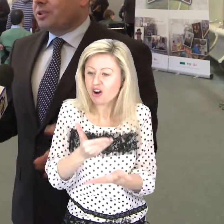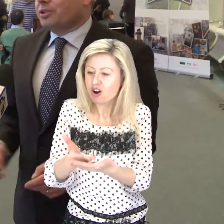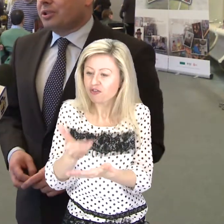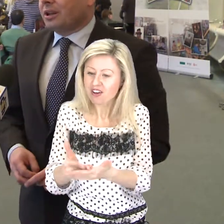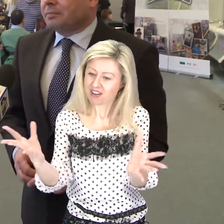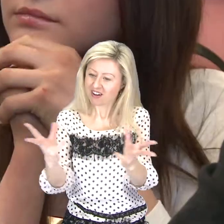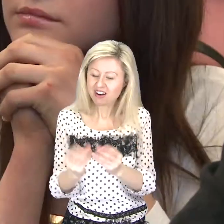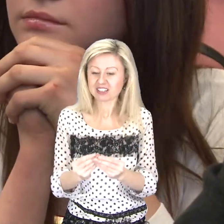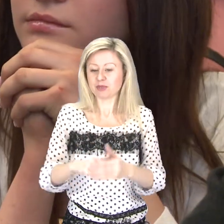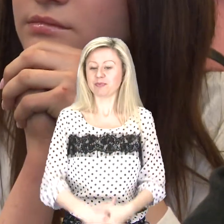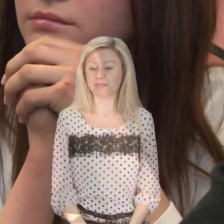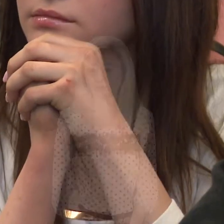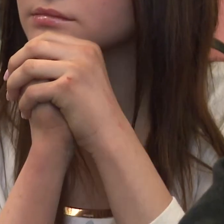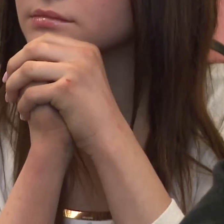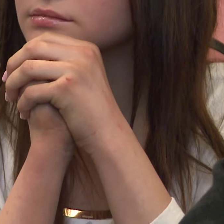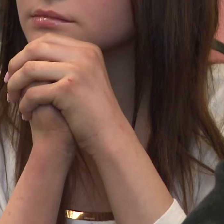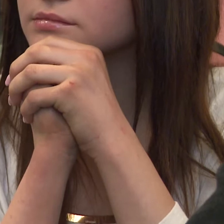żeby oni z tego skorzystali.